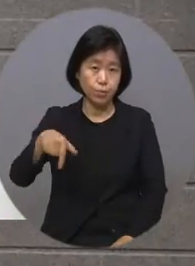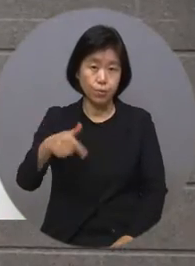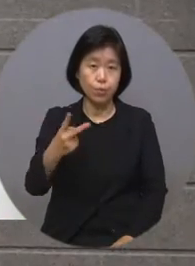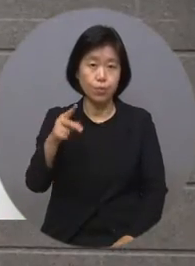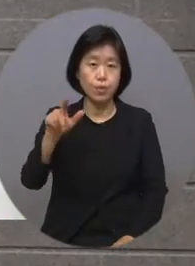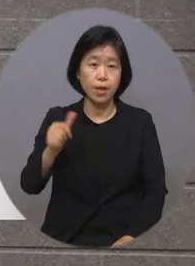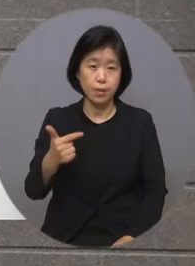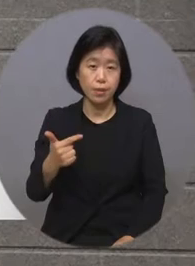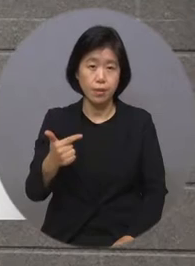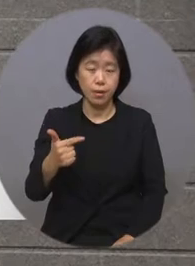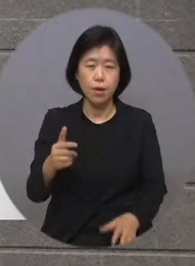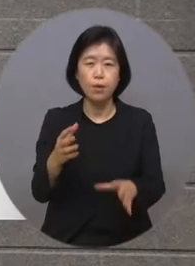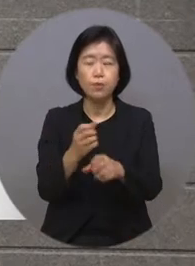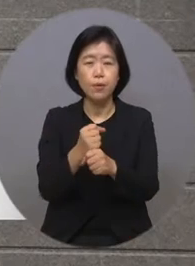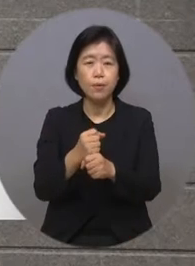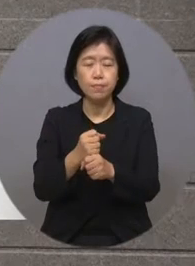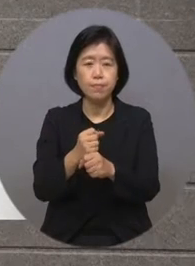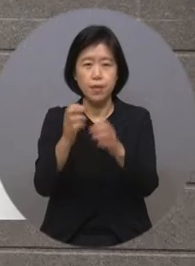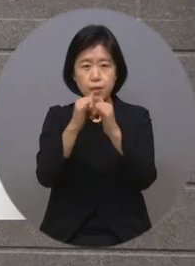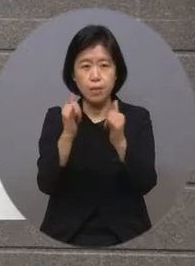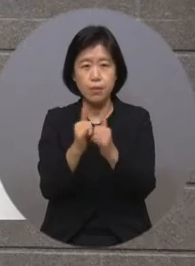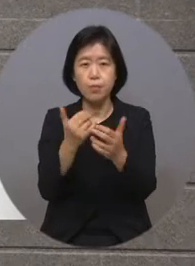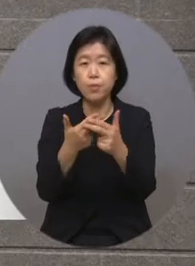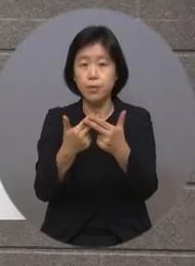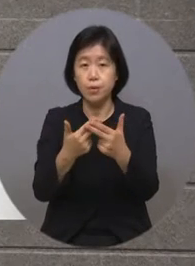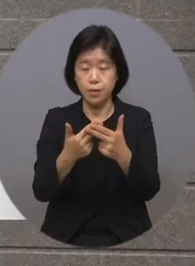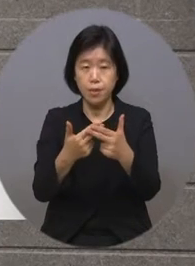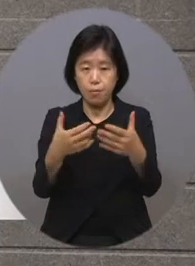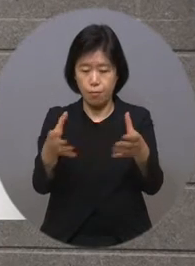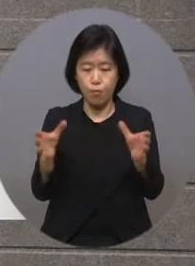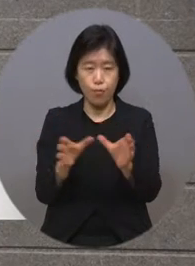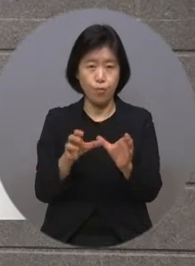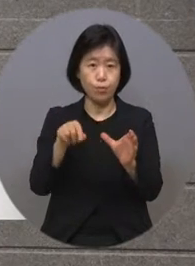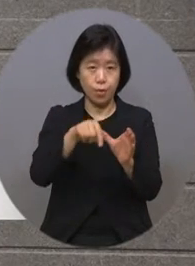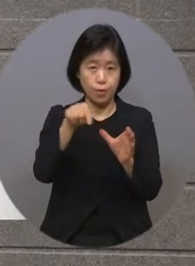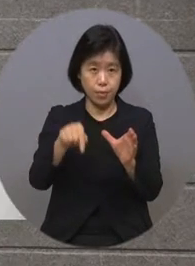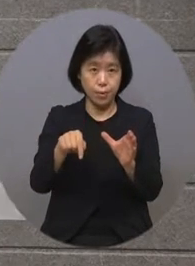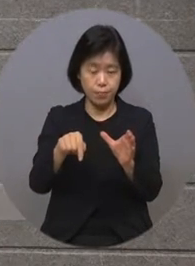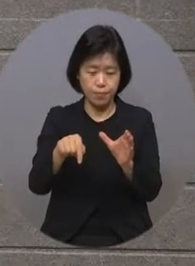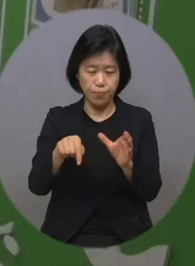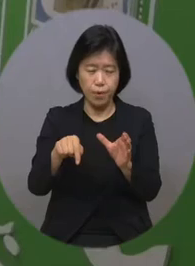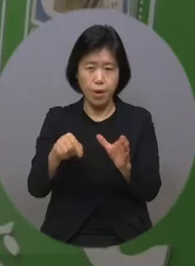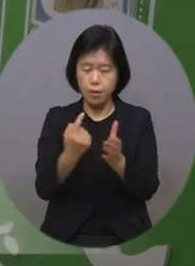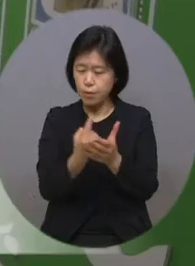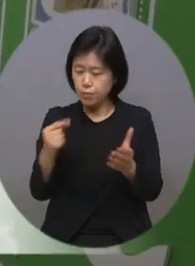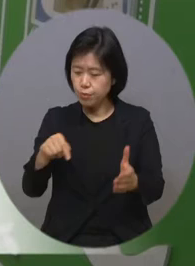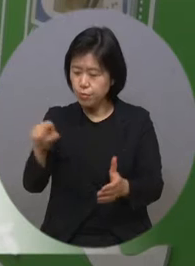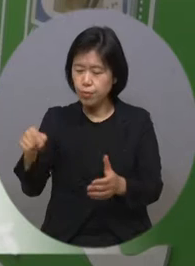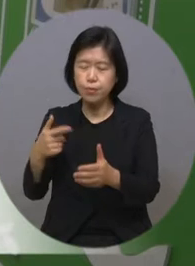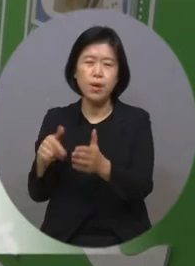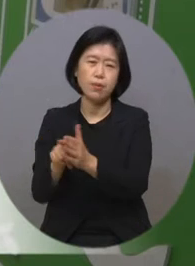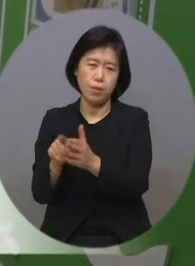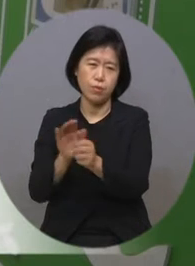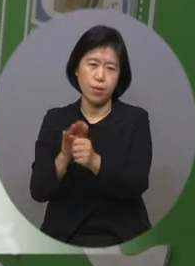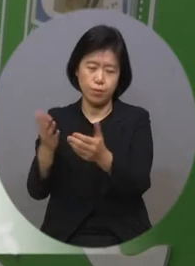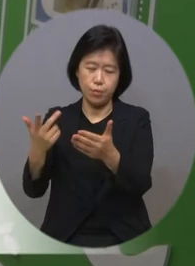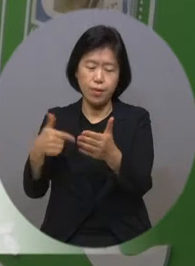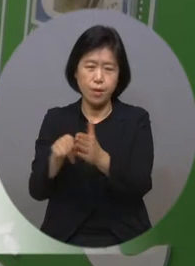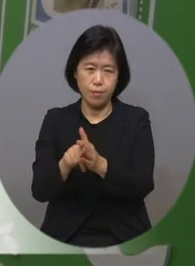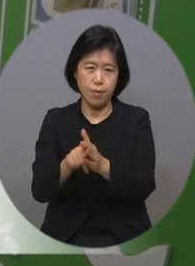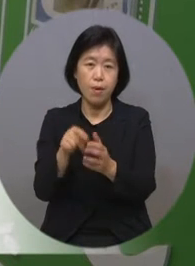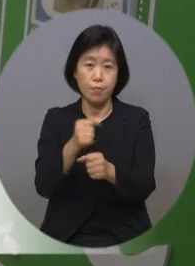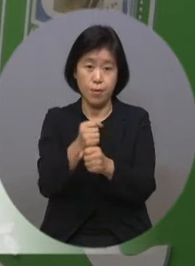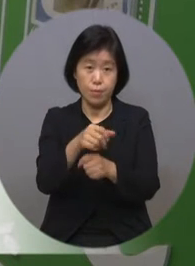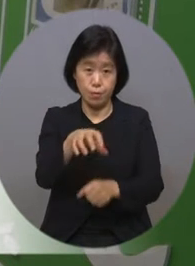역시 지역의 소외계층, 위기의 가정을 위해 지난 3월 도입 운영 중입니다. 지금 제 상황에서는 뭐